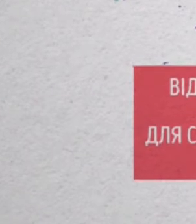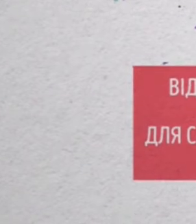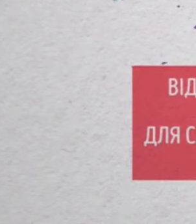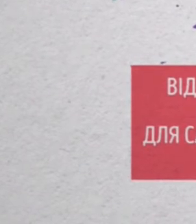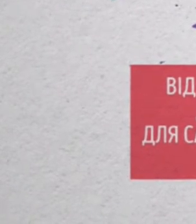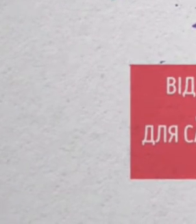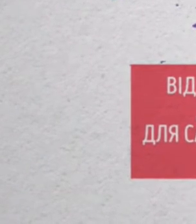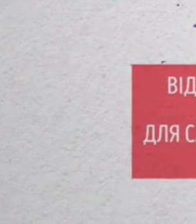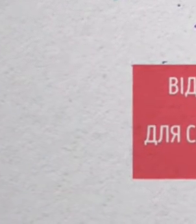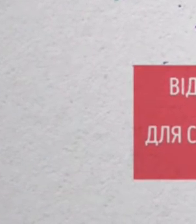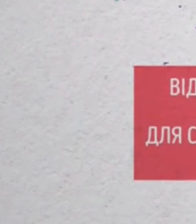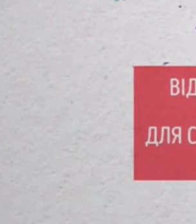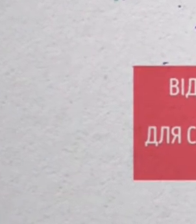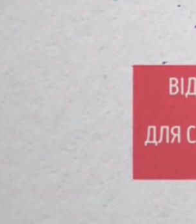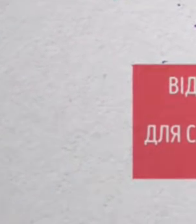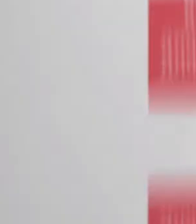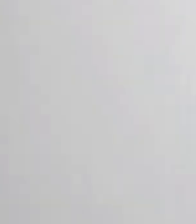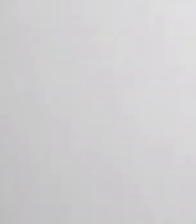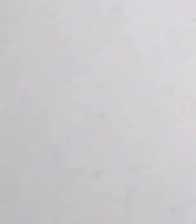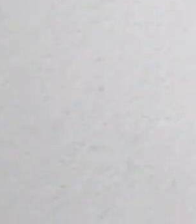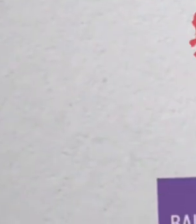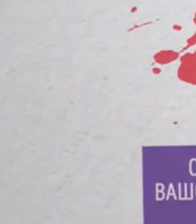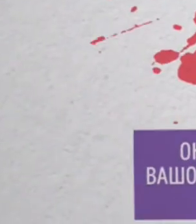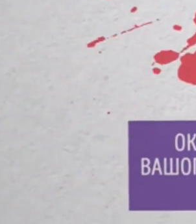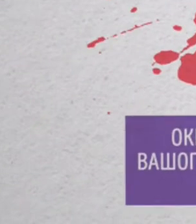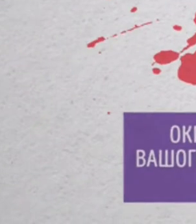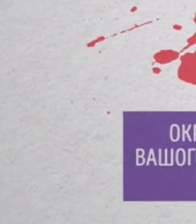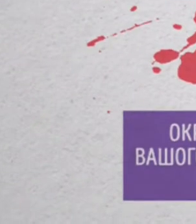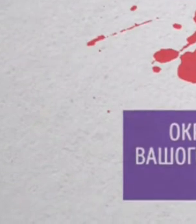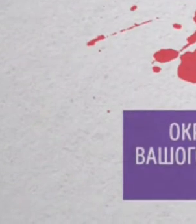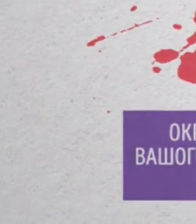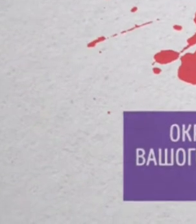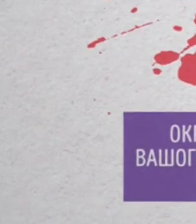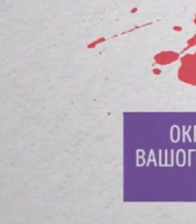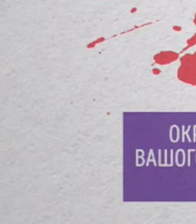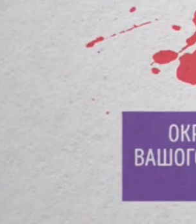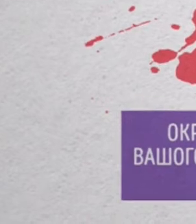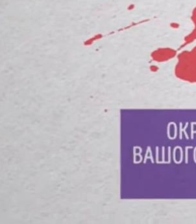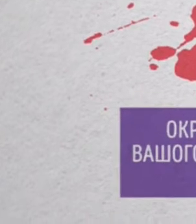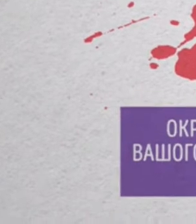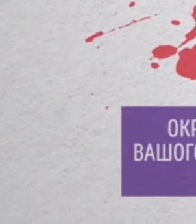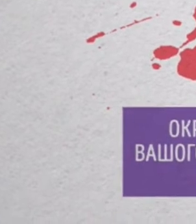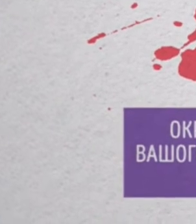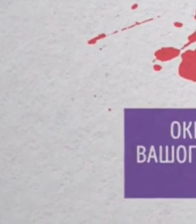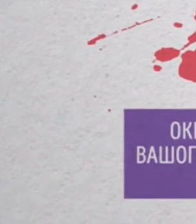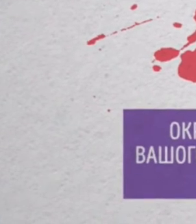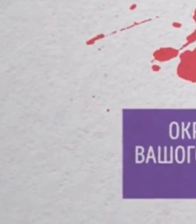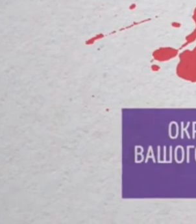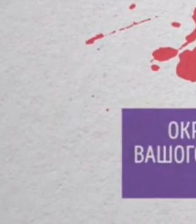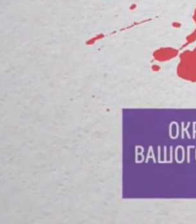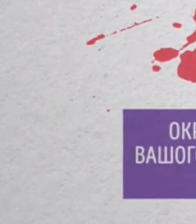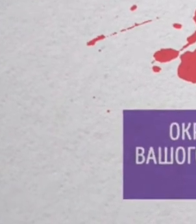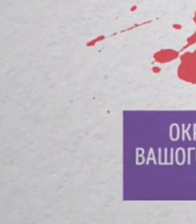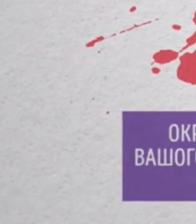їхніх програм за кошти державного бюджету. Окрім того, протягом дня в ефірі Суспільного вашого регіону буде